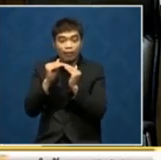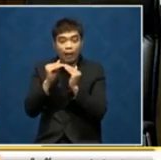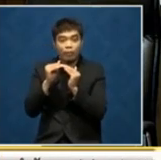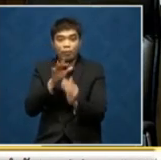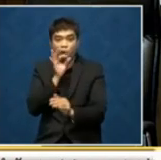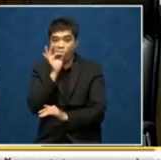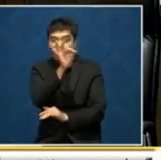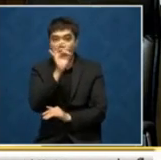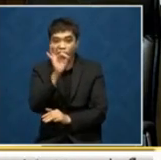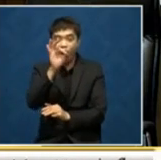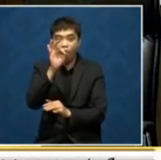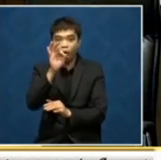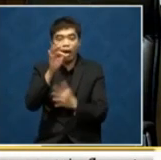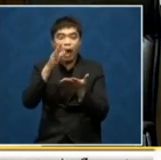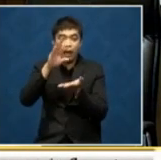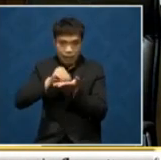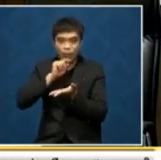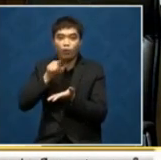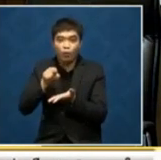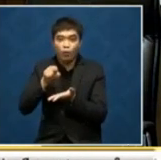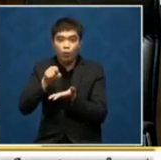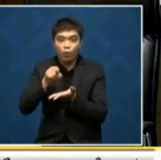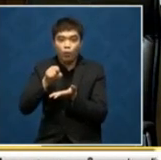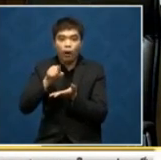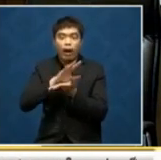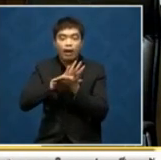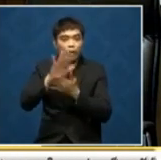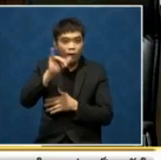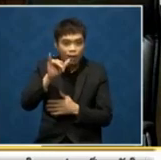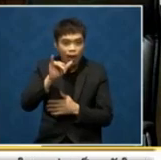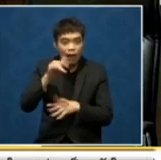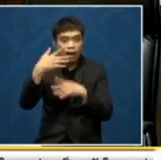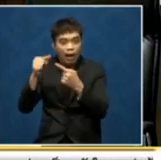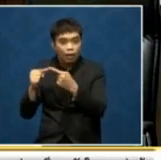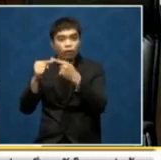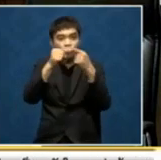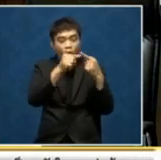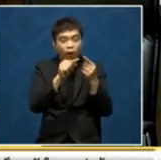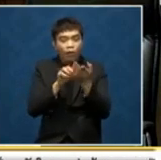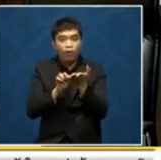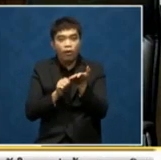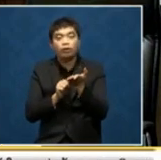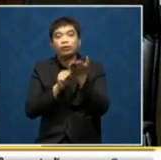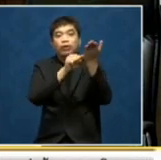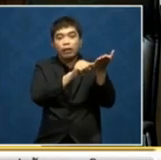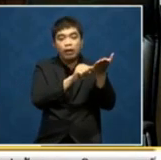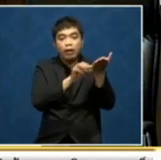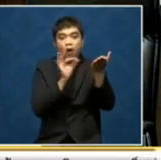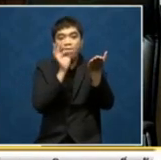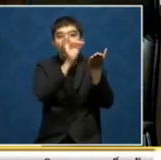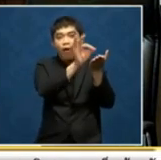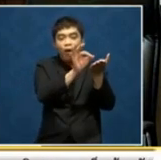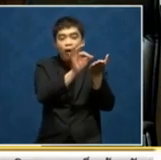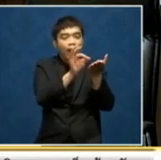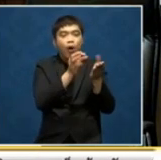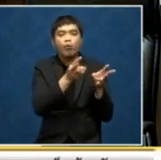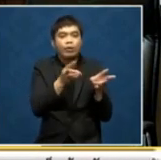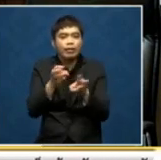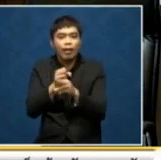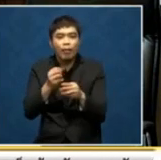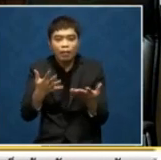ที่ต้องส่งไปถึงขั้นตอนของการถวายฎีกานะทำอย่างไรให้มีการแก้ไขแล้วก็ชาวบ้านเขาจะได้ไม่เป็นทุกข์